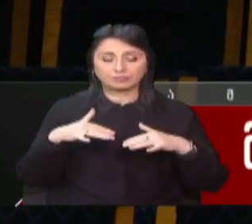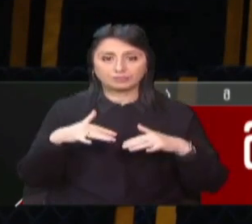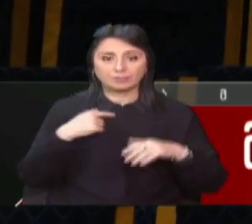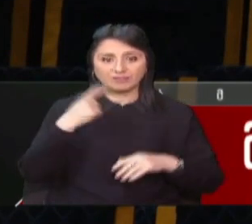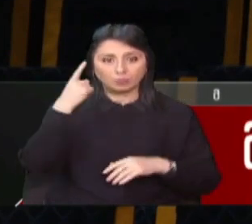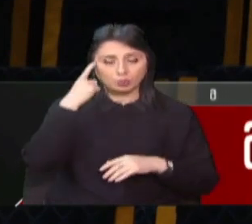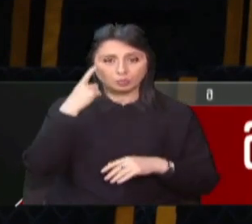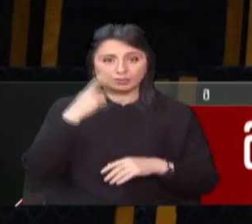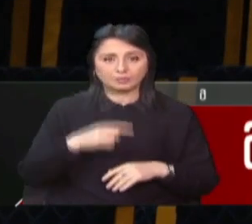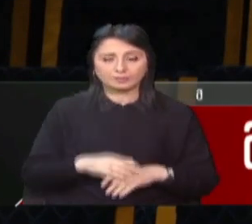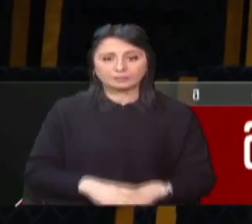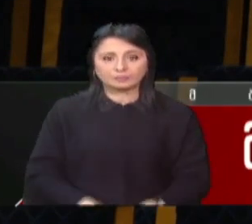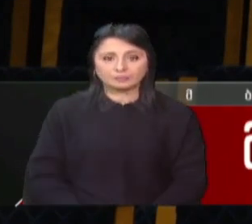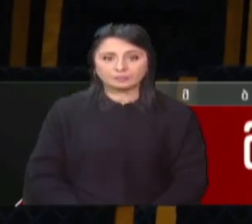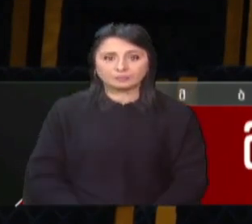მე ვფიქრობ,